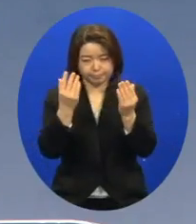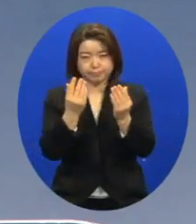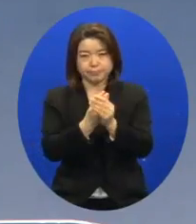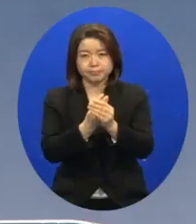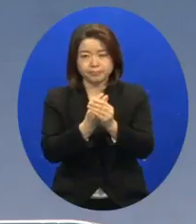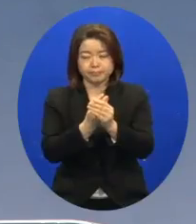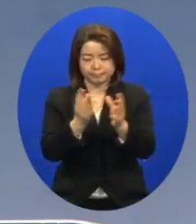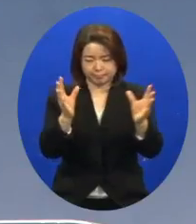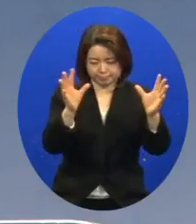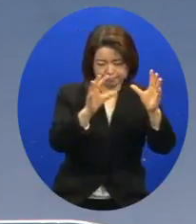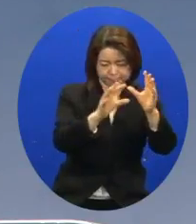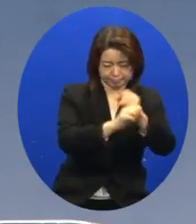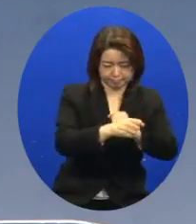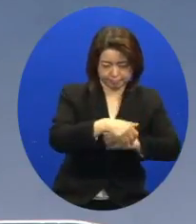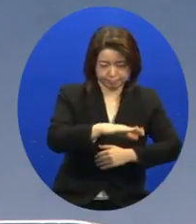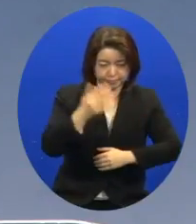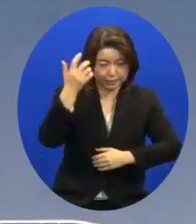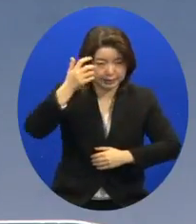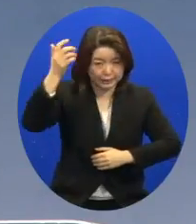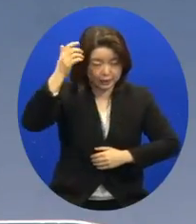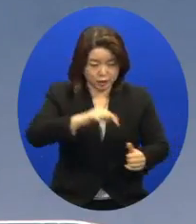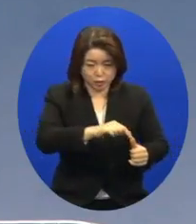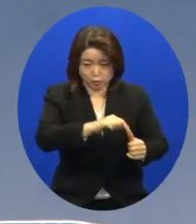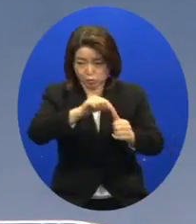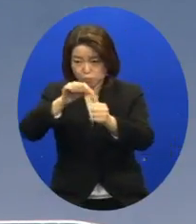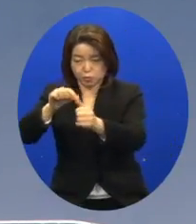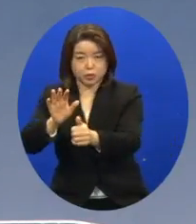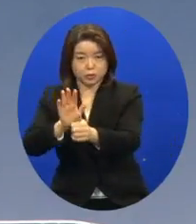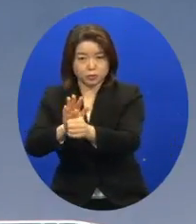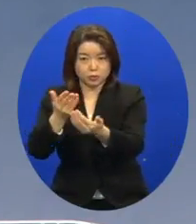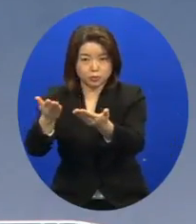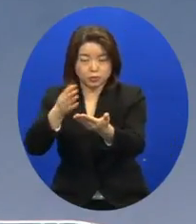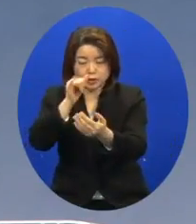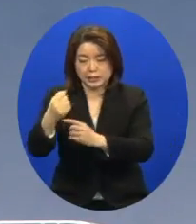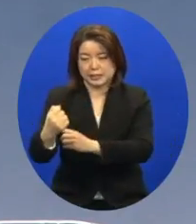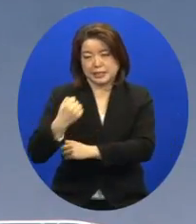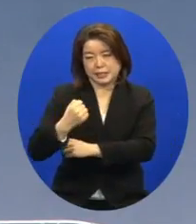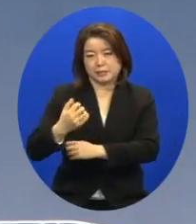파멸로 가는 영혼을 건들 수 있는 힘을 얻게 됩니다